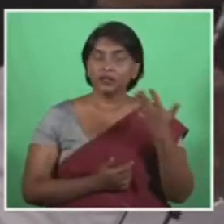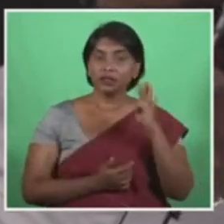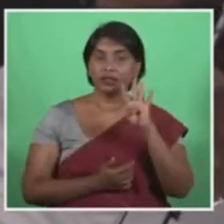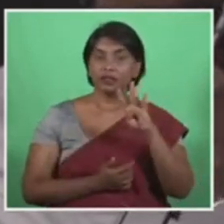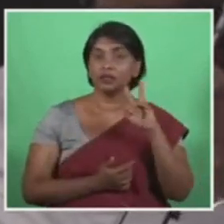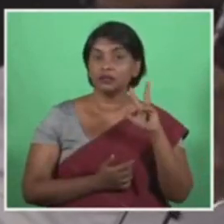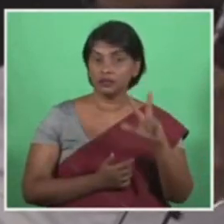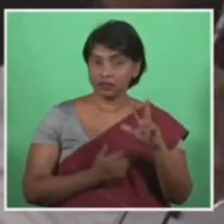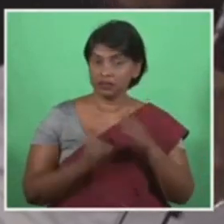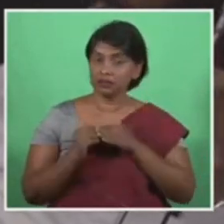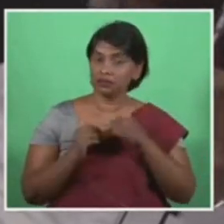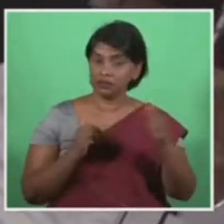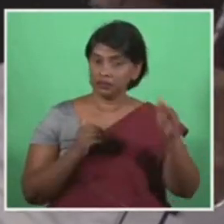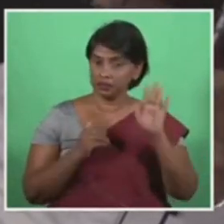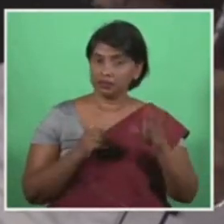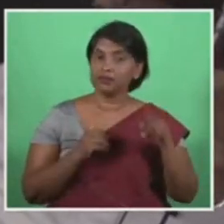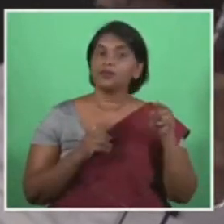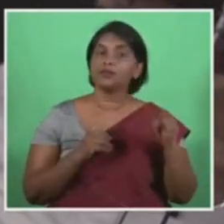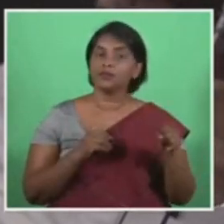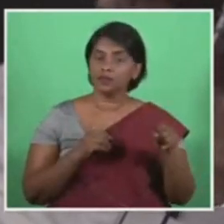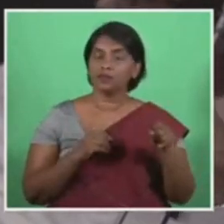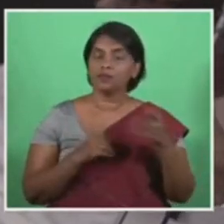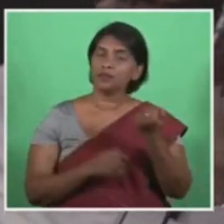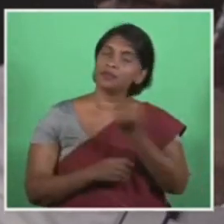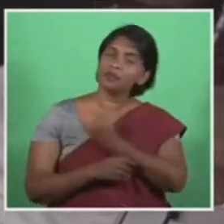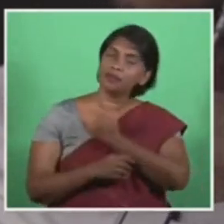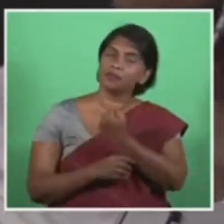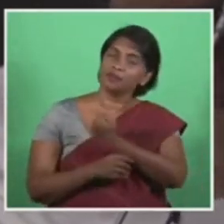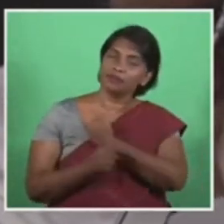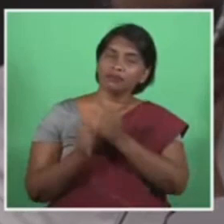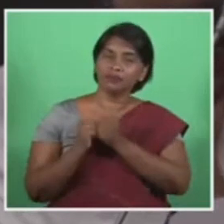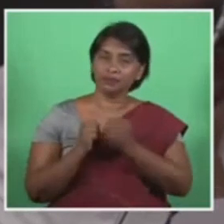1948 දක්වා එම කැපවීම කර